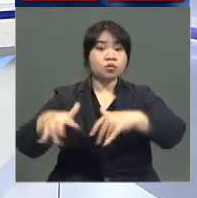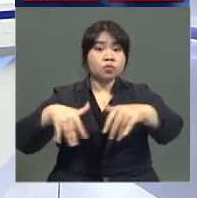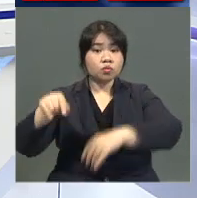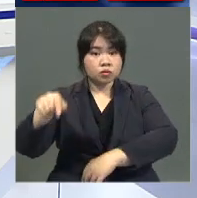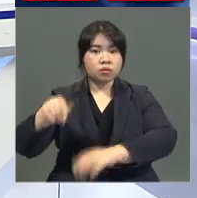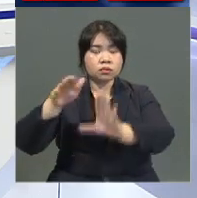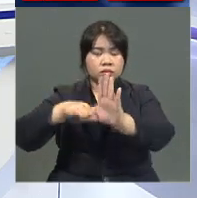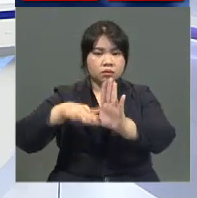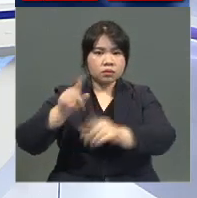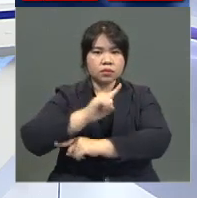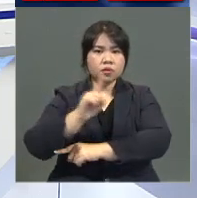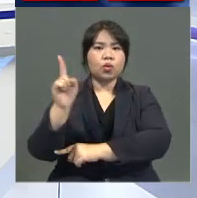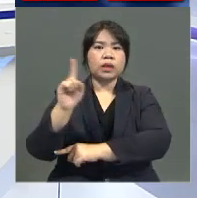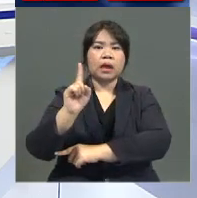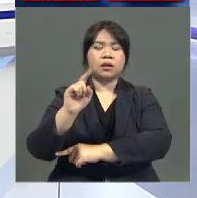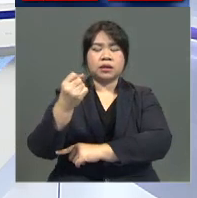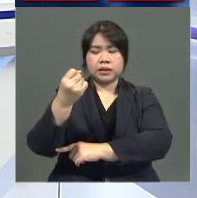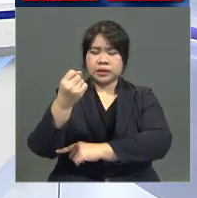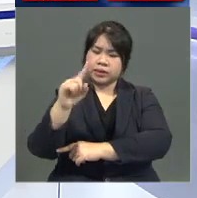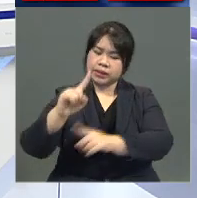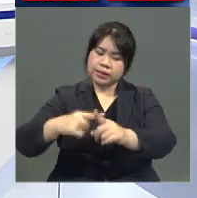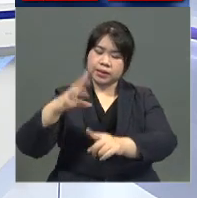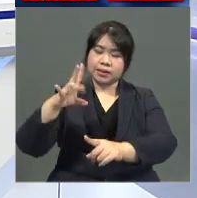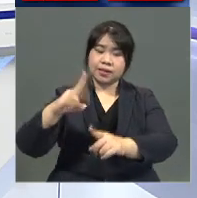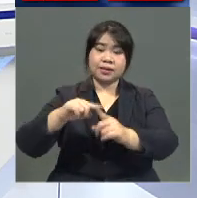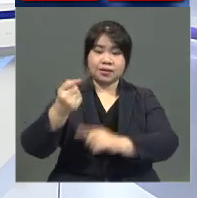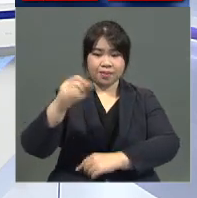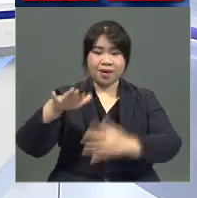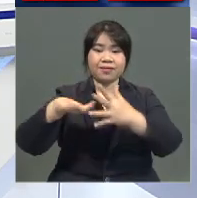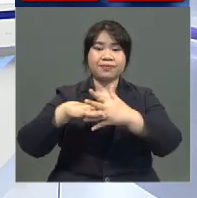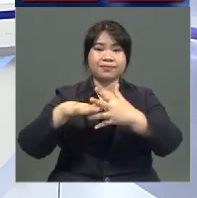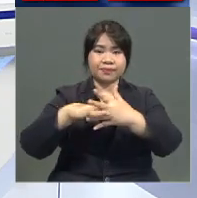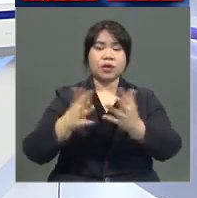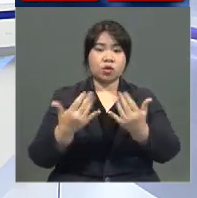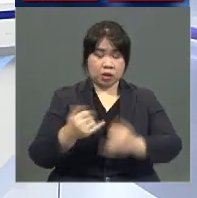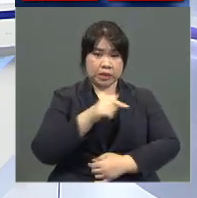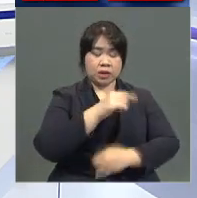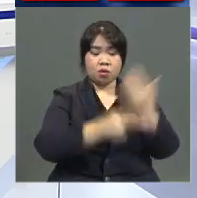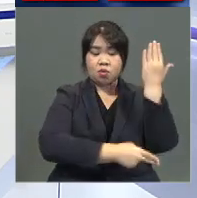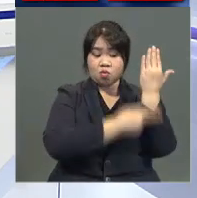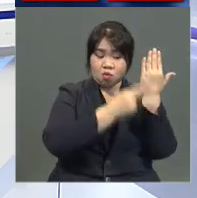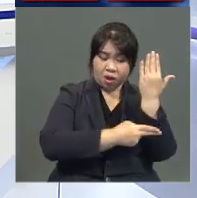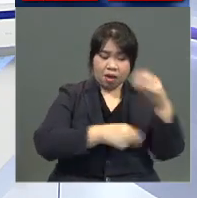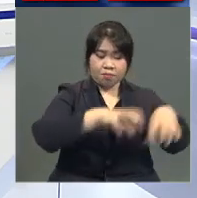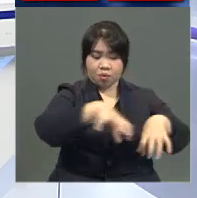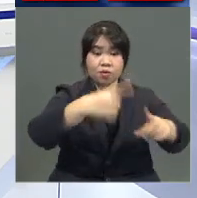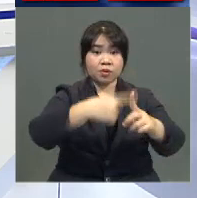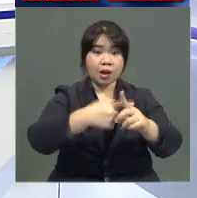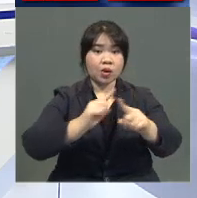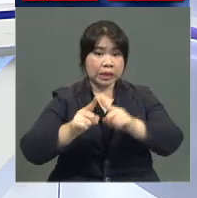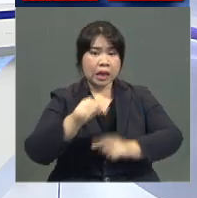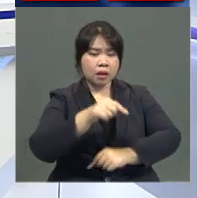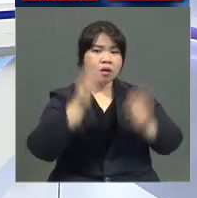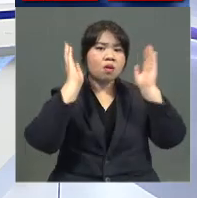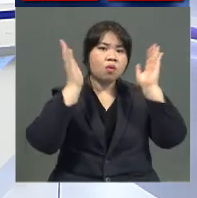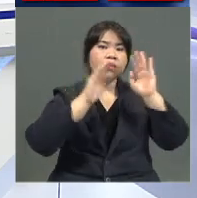การให้ลงทะเบียนประมาณสักวันที่15กรกฎาคม ประมาณกลางเดือนคือตอนนี้ให้ผู้ประกอบการเสนอแพ็กเกจของตัวเองเข้ามาก่อนว่าแต่ละ